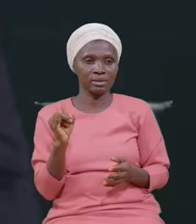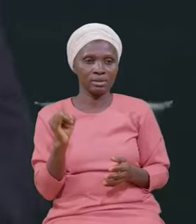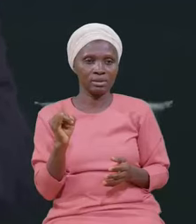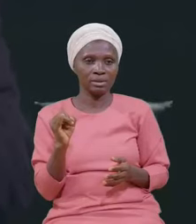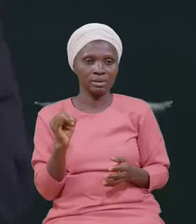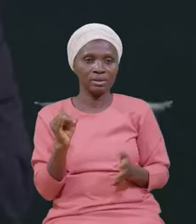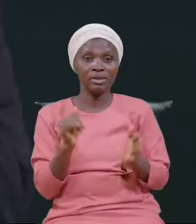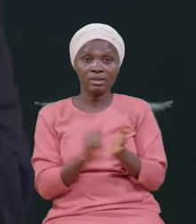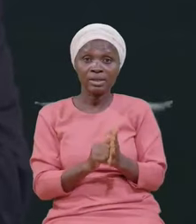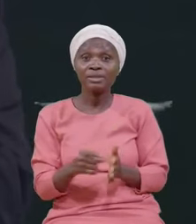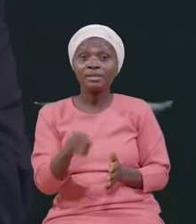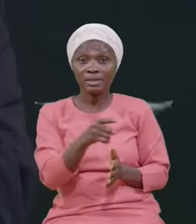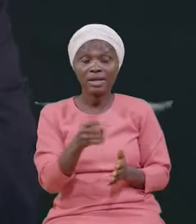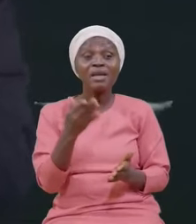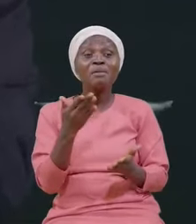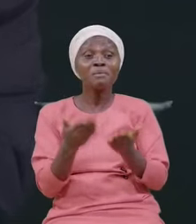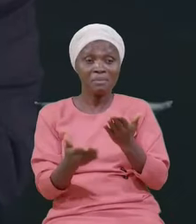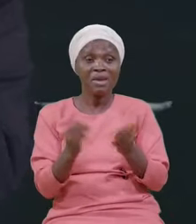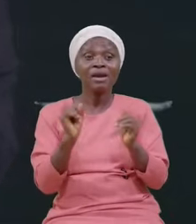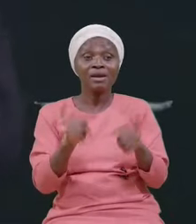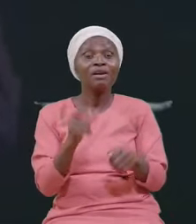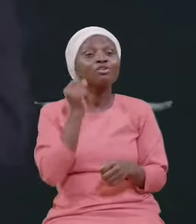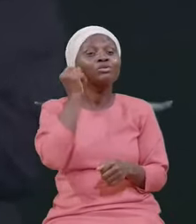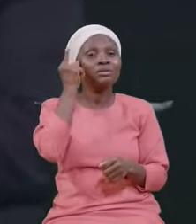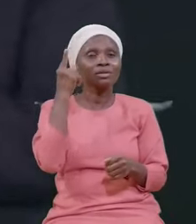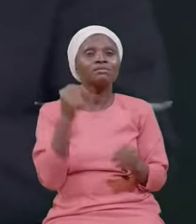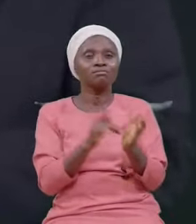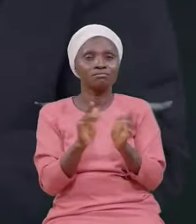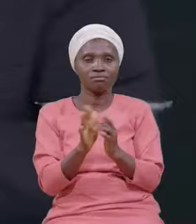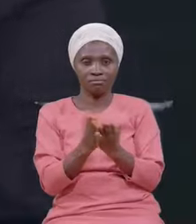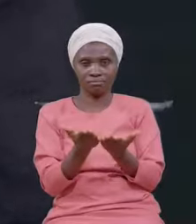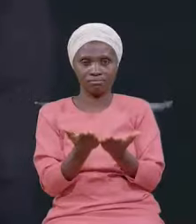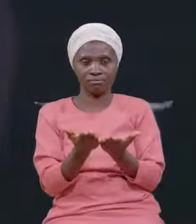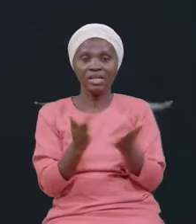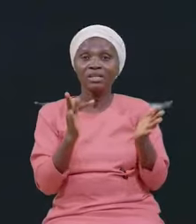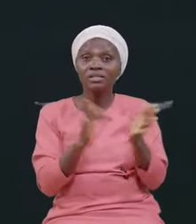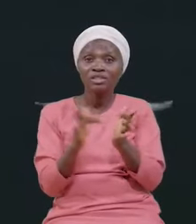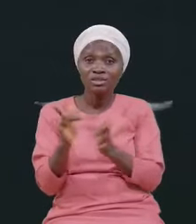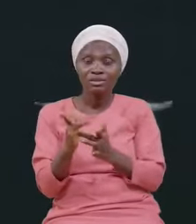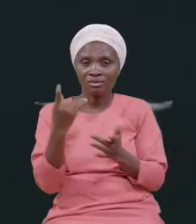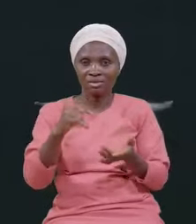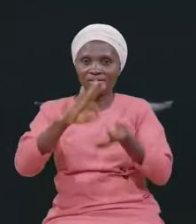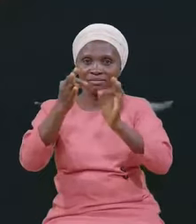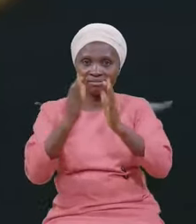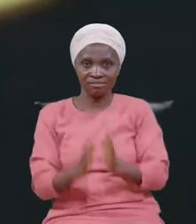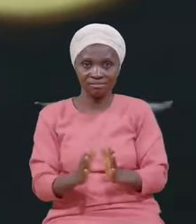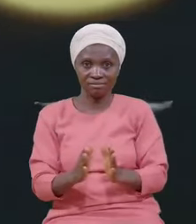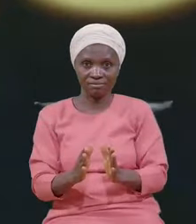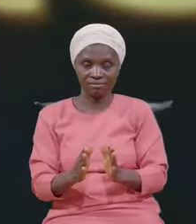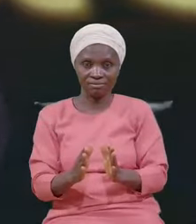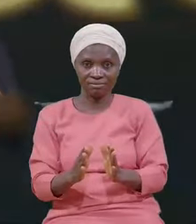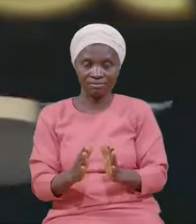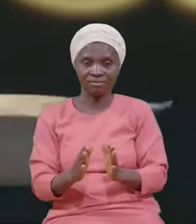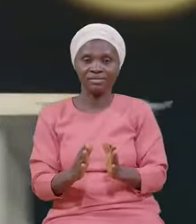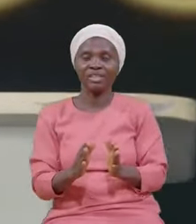Afin qu'ils comprissent les Écritures. Jésus est l'interprète des